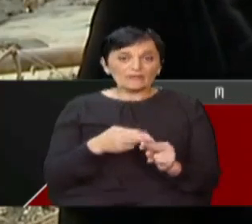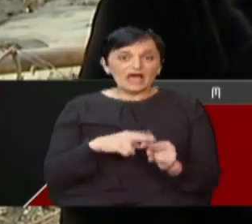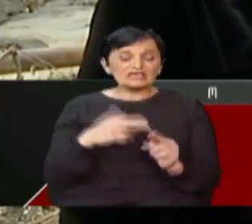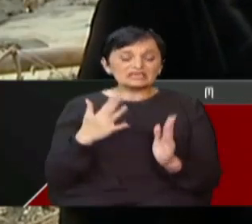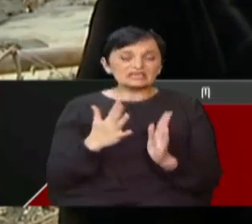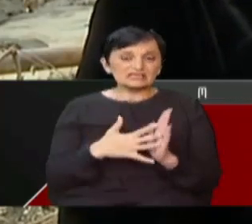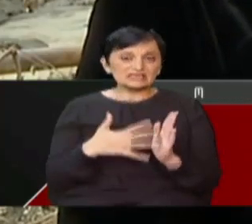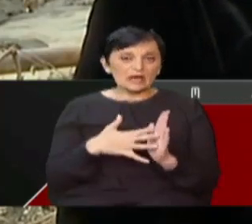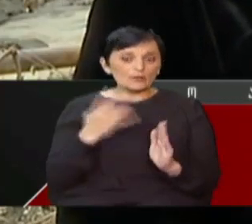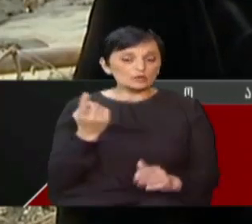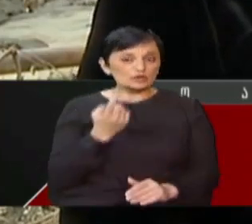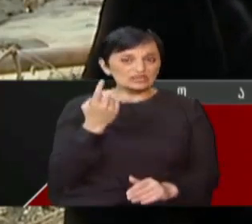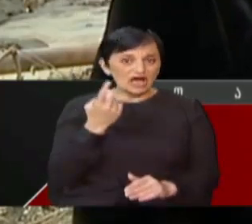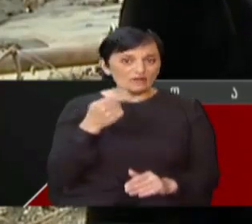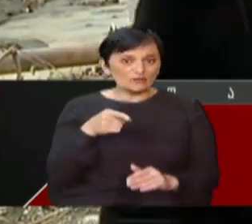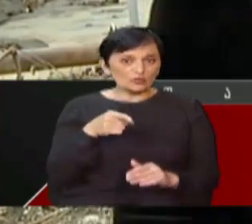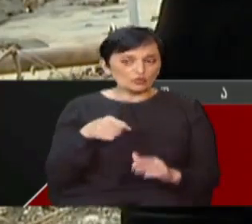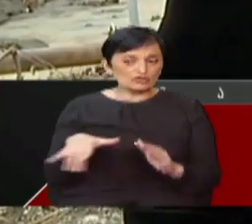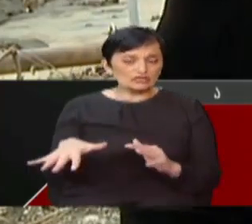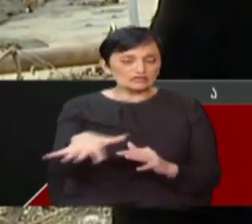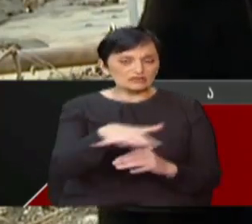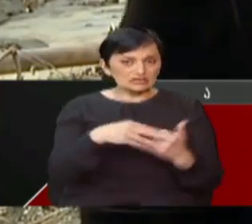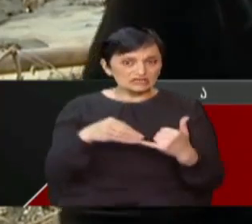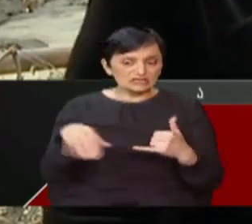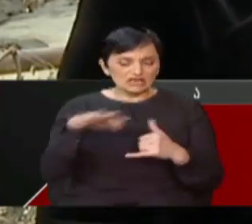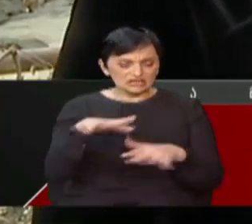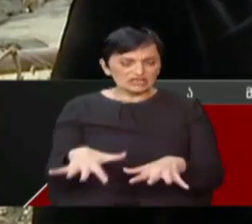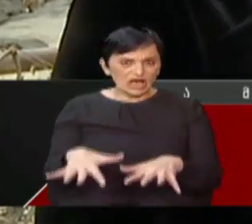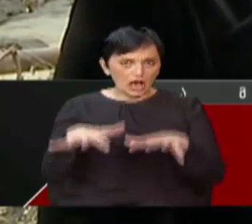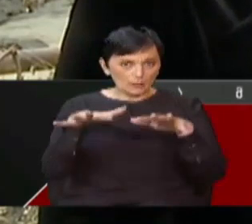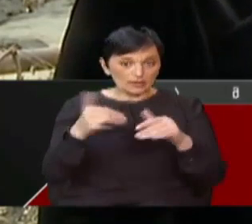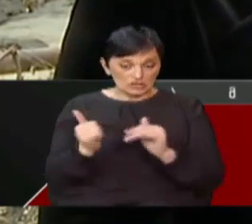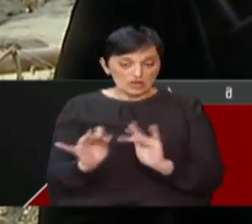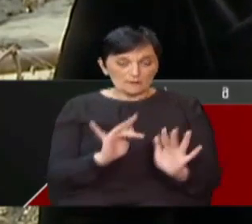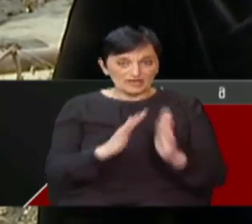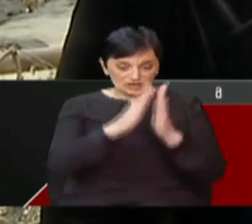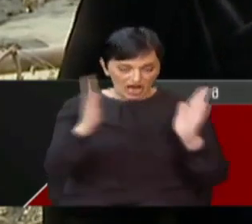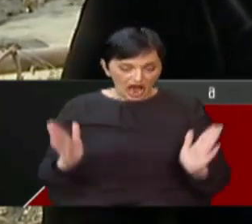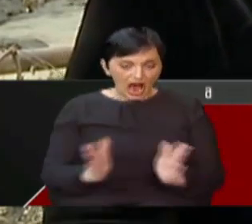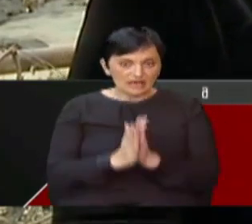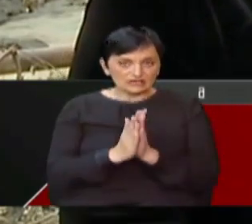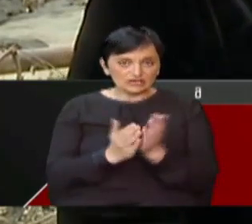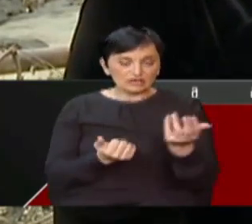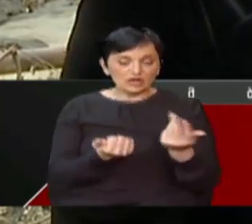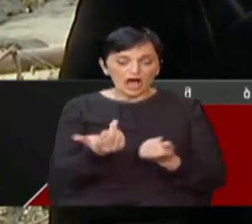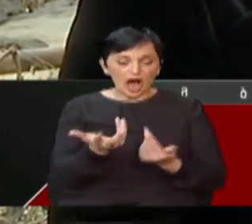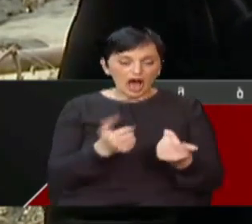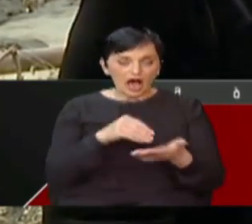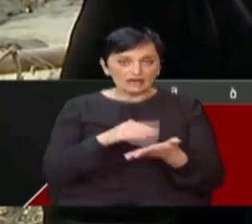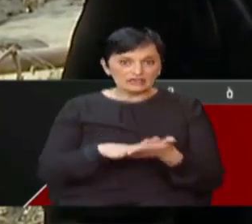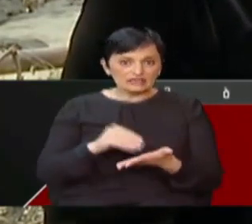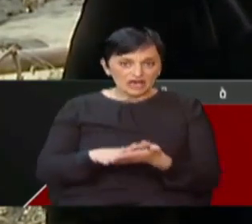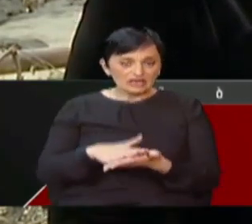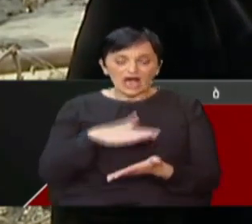სასოფლო სამეურნეო სავარგულებიც დაიტბორა და მიმდინარეობს ერთიანად ამის აღწერა და არ მინდა რომ შეცდომა